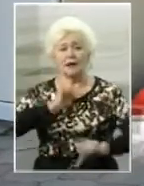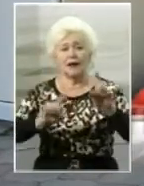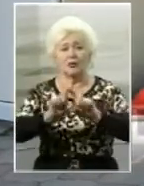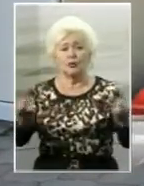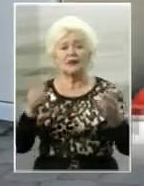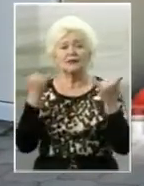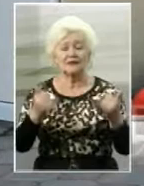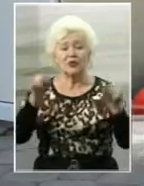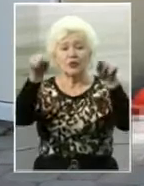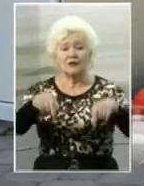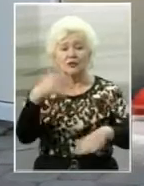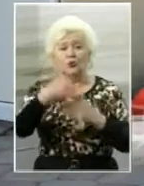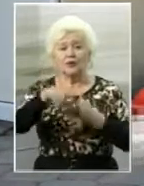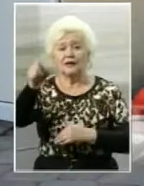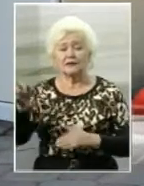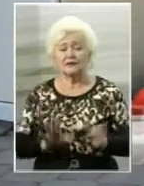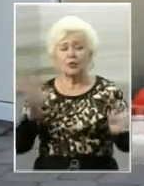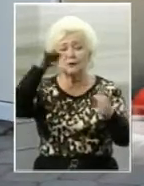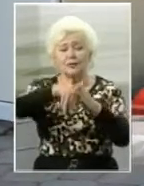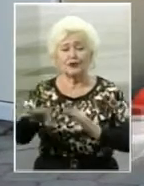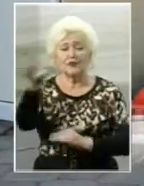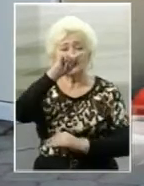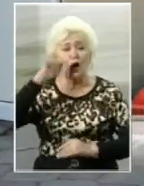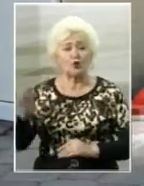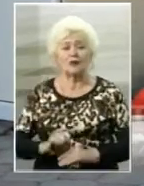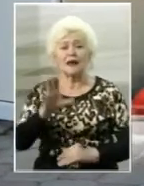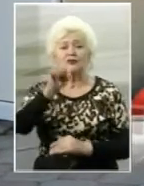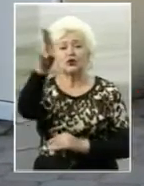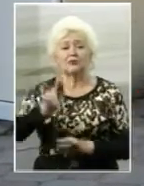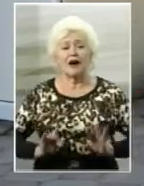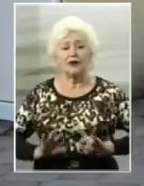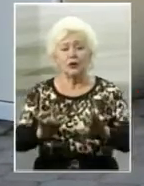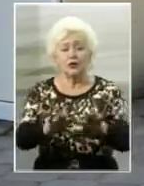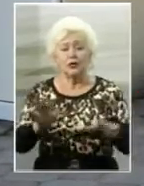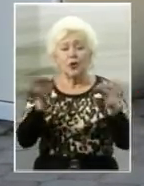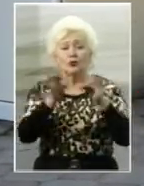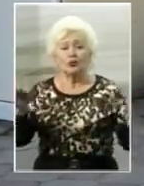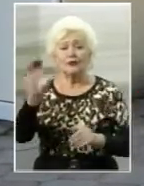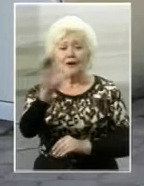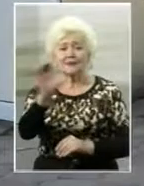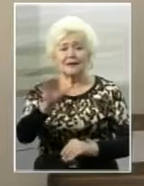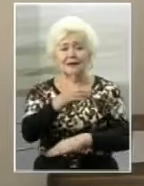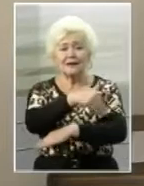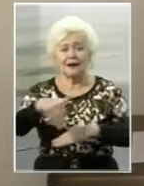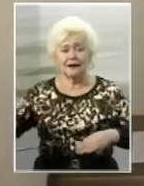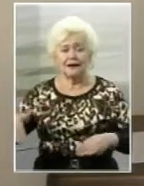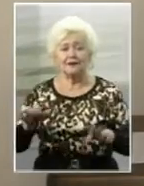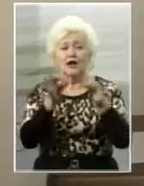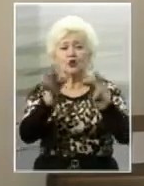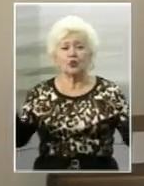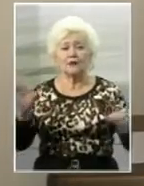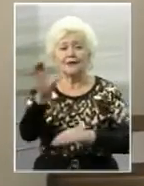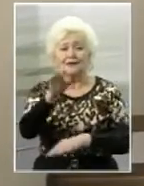університету. Сьогодні тут херсонці приєднались до всеукраїнського соціального руху «Тонка синя лінія». «Тонка синя